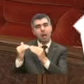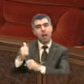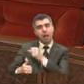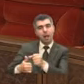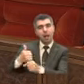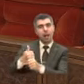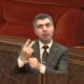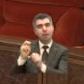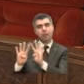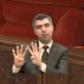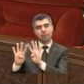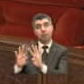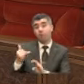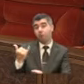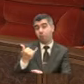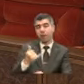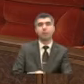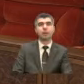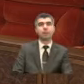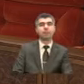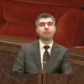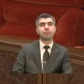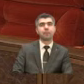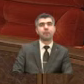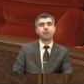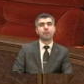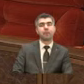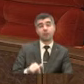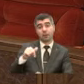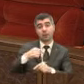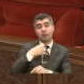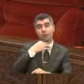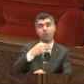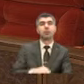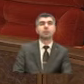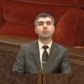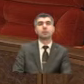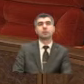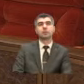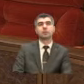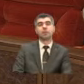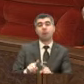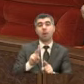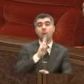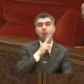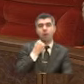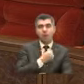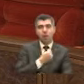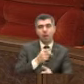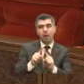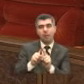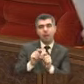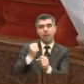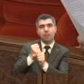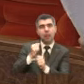السنه الماضيه، وهذا مهم واساسي طبعا غيقيس هذه الفئه التي نتحدث عنها اليوم. هذه الحكومه في هذا الموضوع ديال الخريجين ديال التكوين